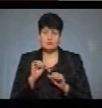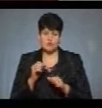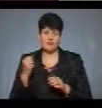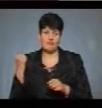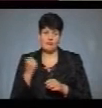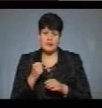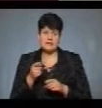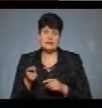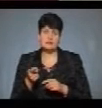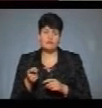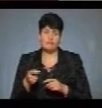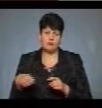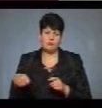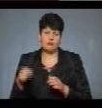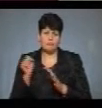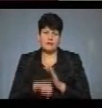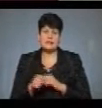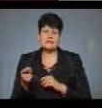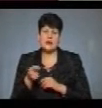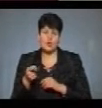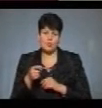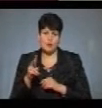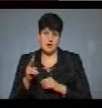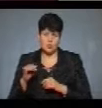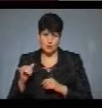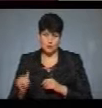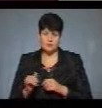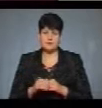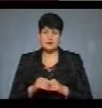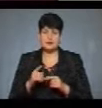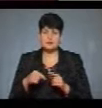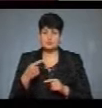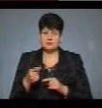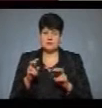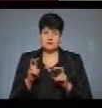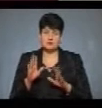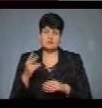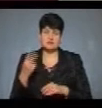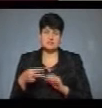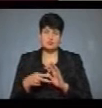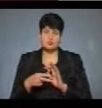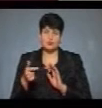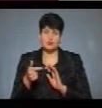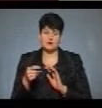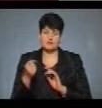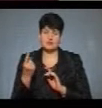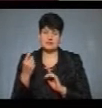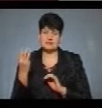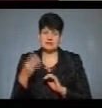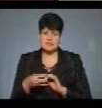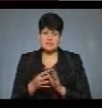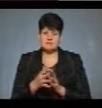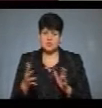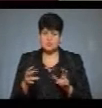тернополянку. Наступне судове засідання щодо вбивства Тетяни Підвашецької відбудеться 27 грудня об 11:30. 10:30. Більше про